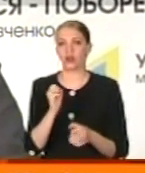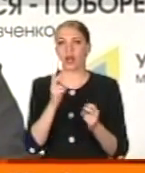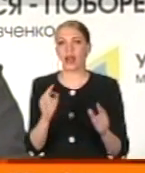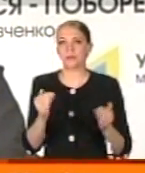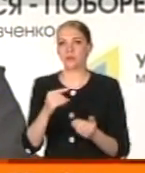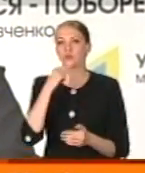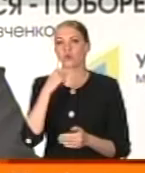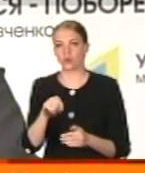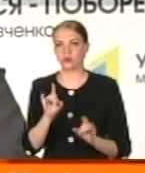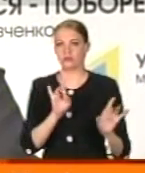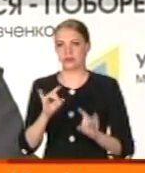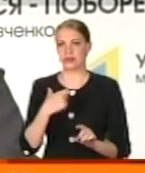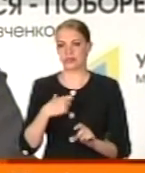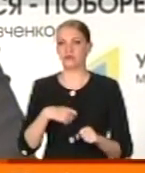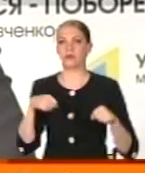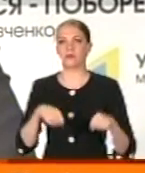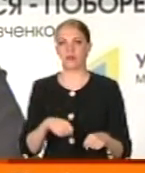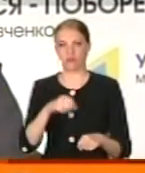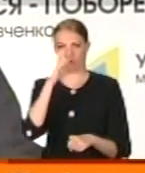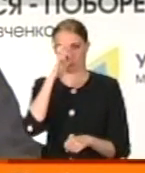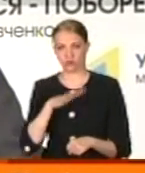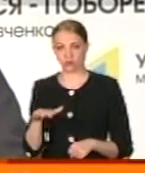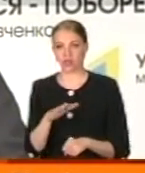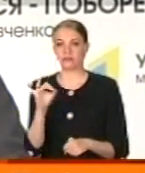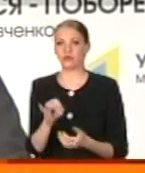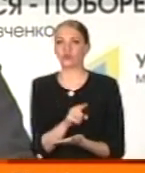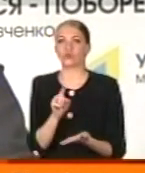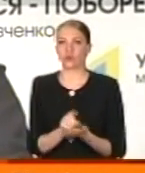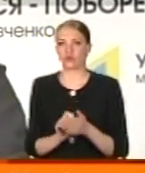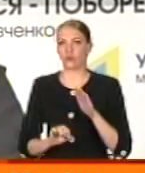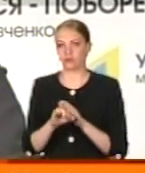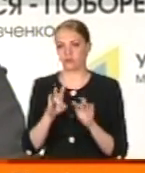минимум Россия изображает из себя правовое государство и, так сказать, должна опираться на нормы закона.